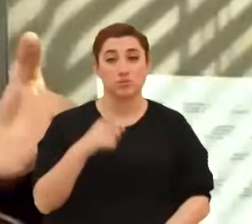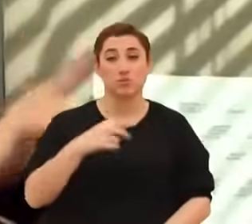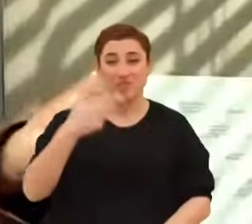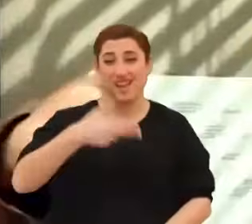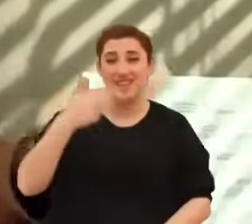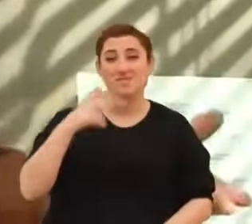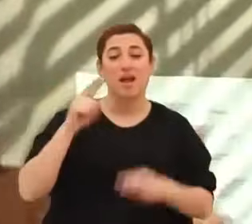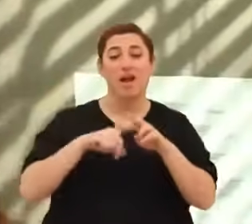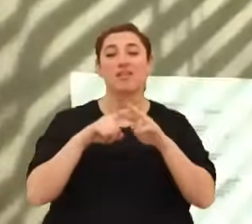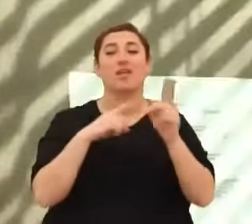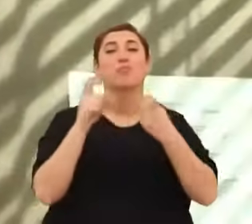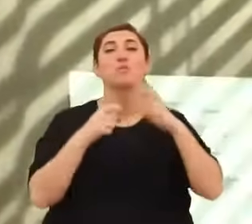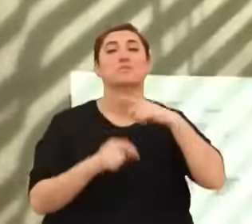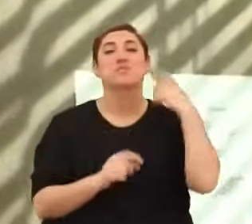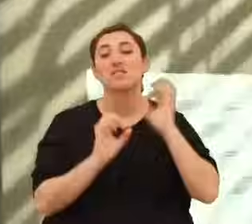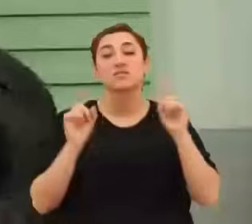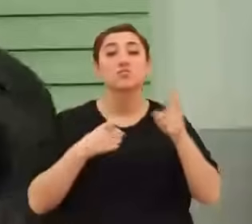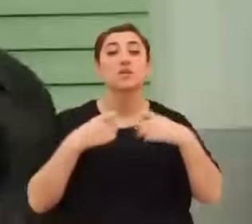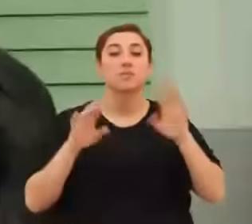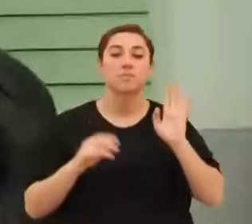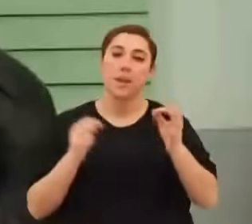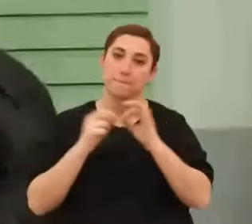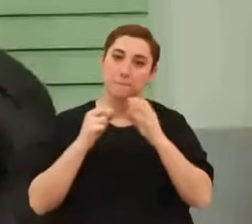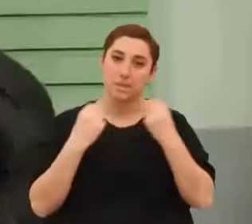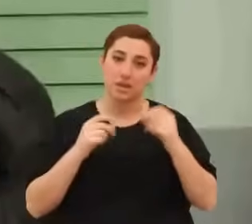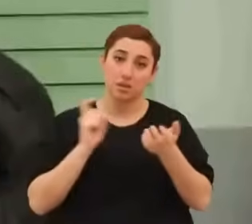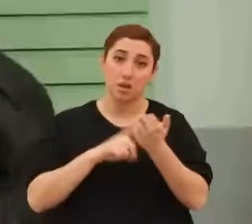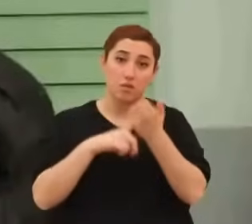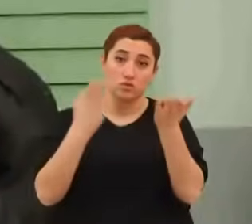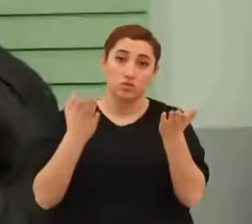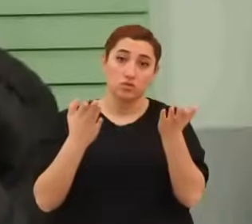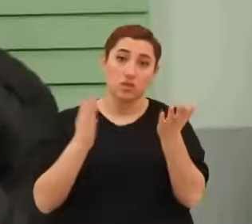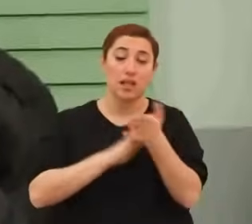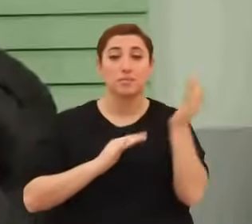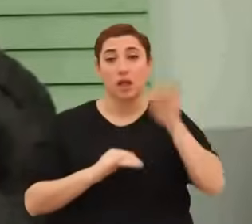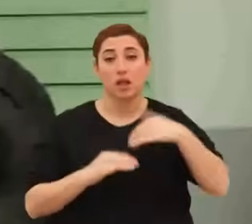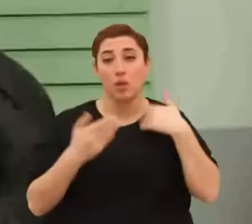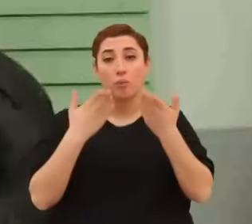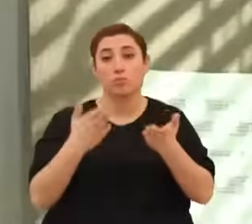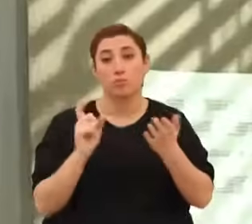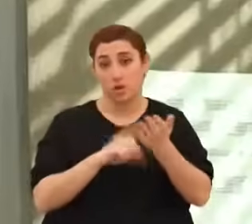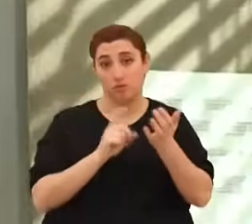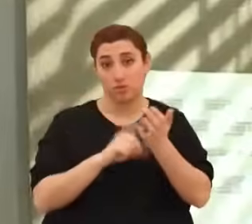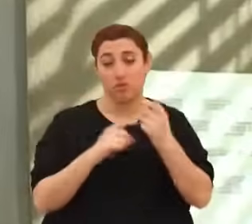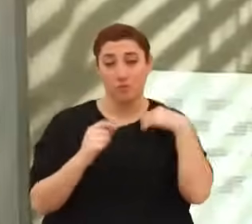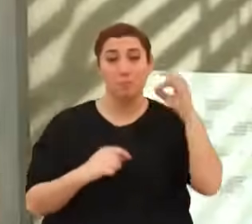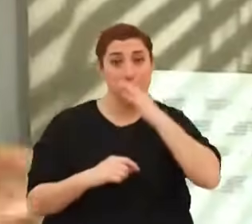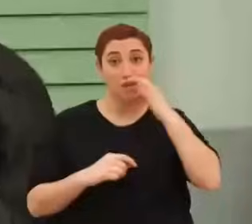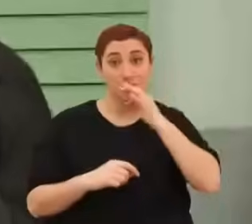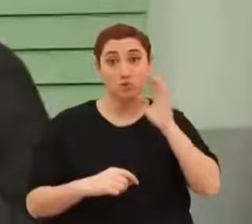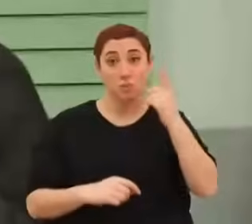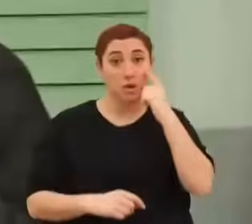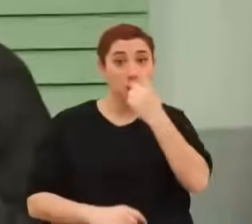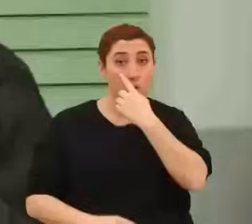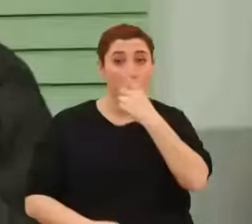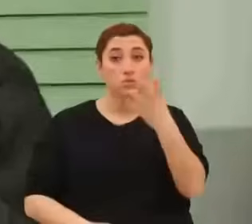resimle Ayten'i nerede bulacak? Mümkün değil, bulamaz. Ya Bekir, tavuk işte. Elimden gelen bu. Tavuk, tavuğa benzer de bak